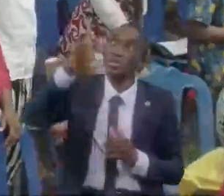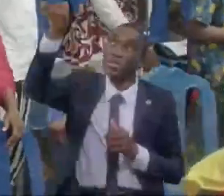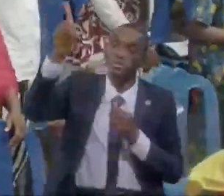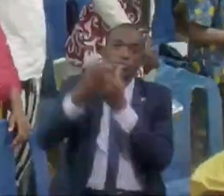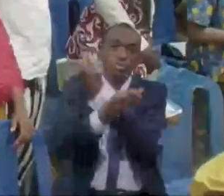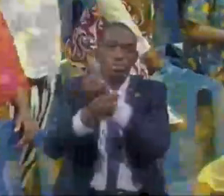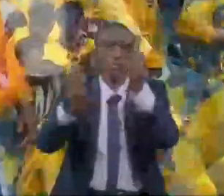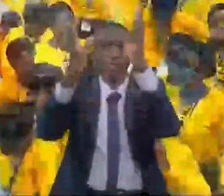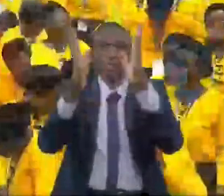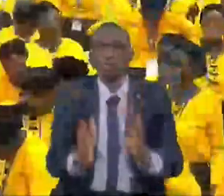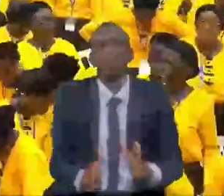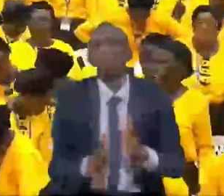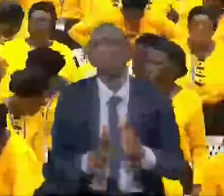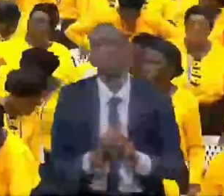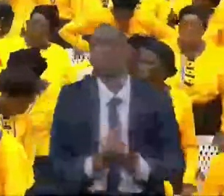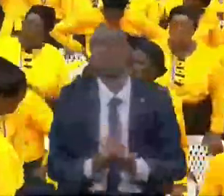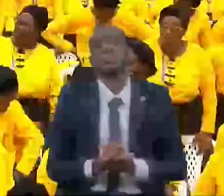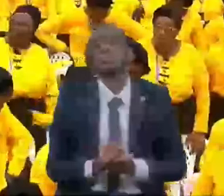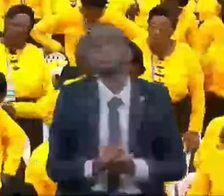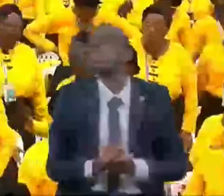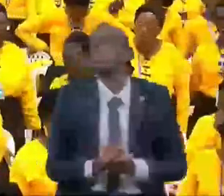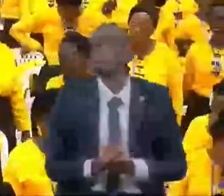le justificateur,